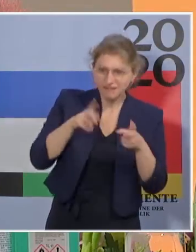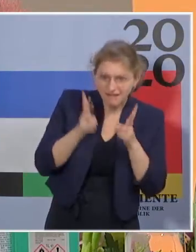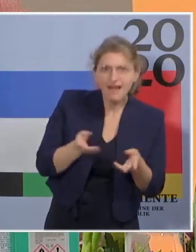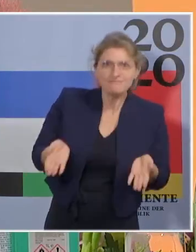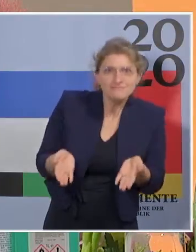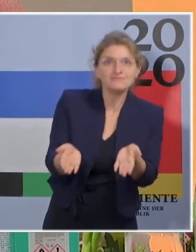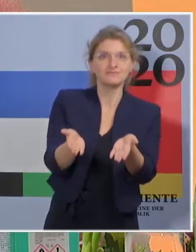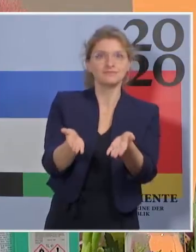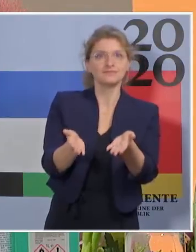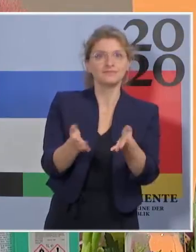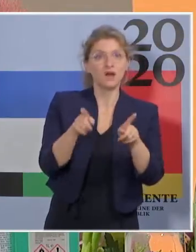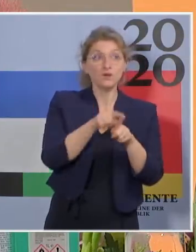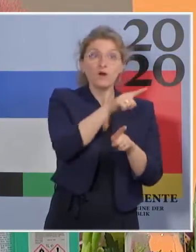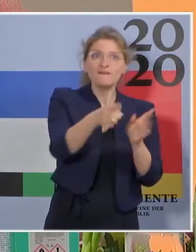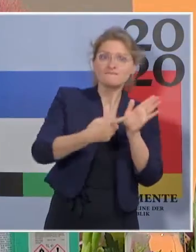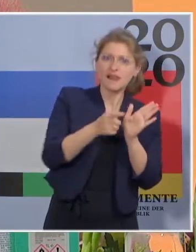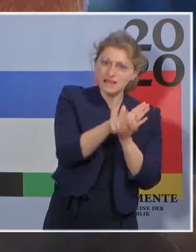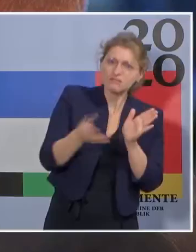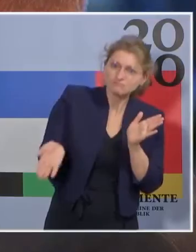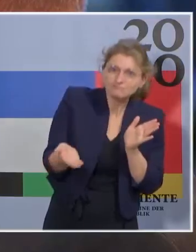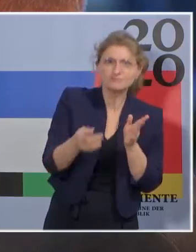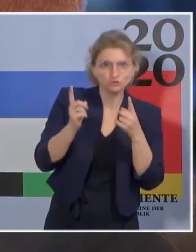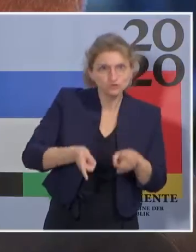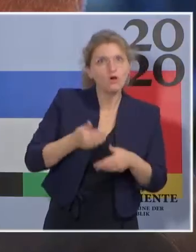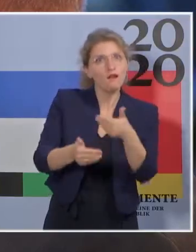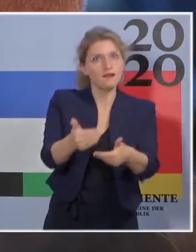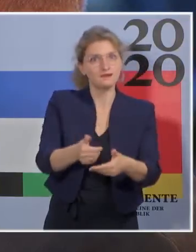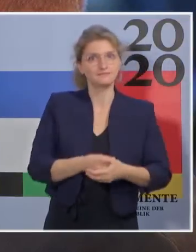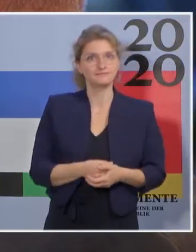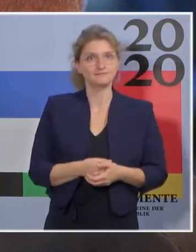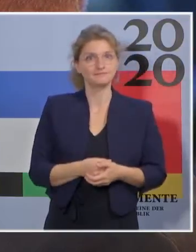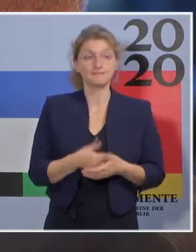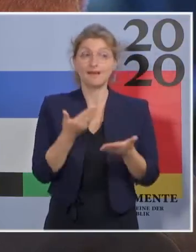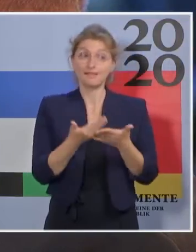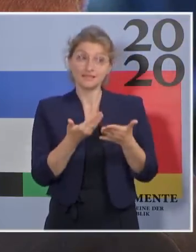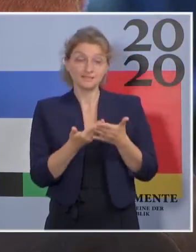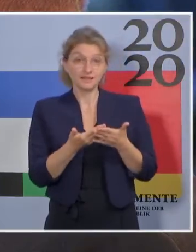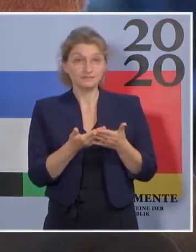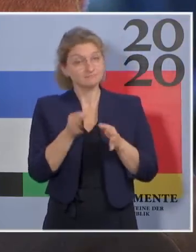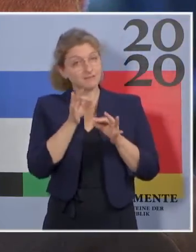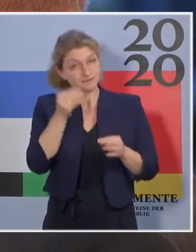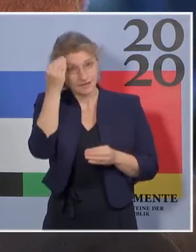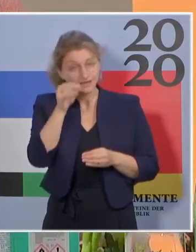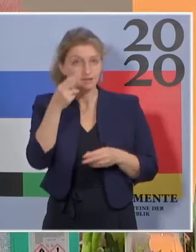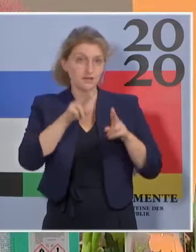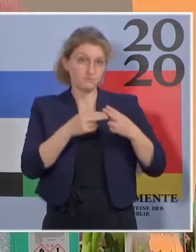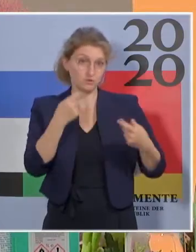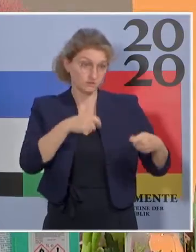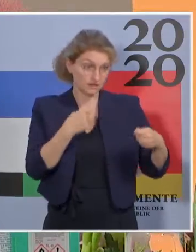verlangt von uns, dass wir das tun. In diesem Sinne, sehr geehrter Herr Bundespräsident, meine sehr geehrten Damen und